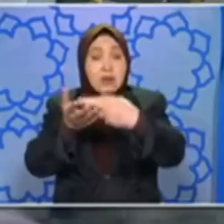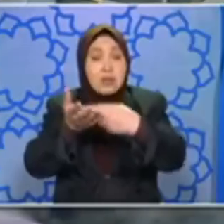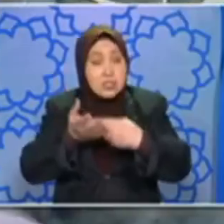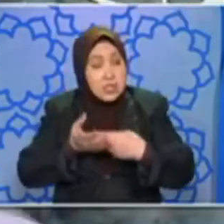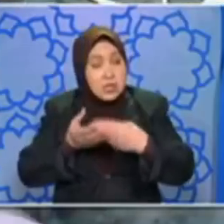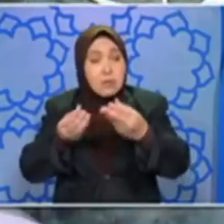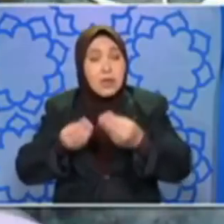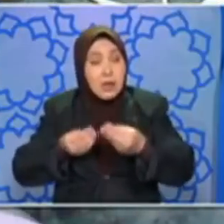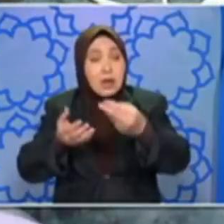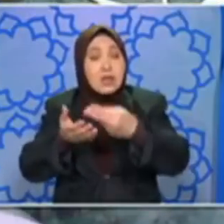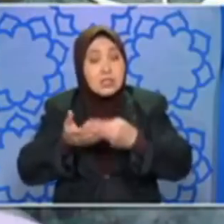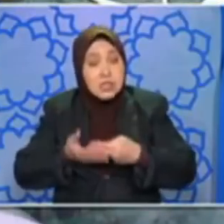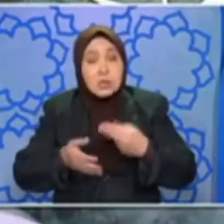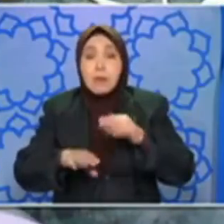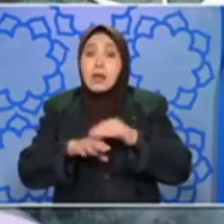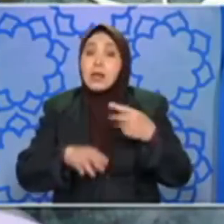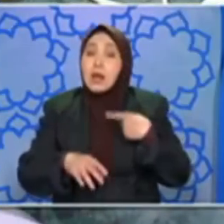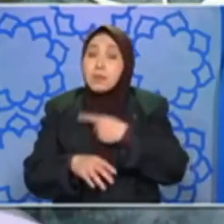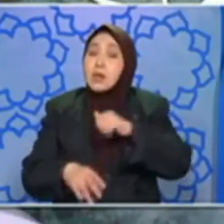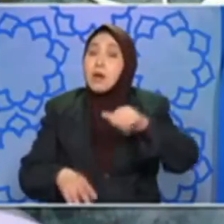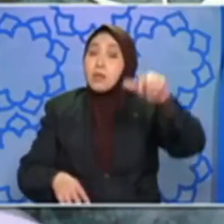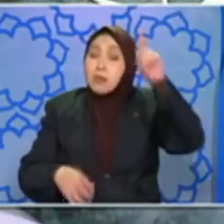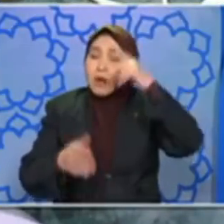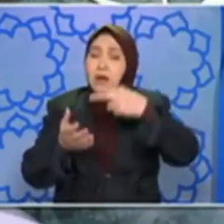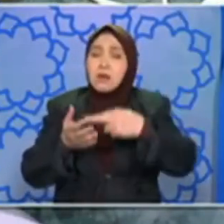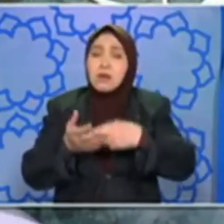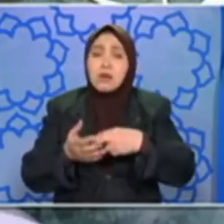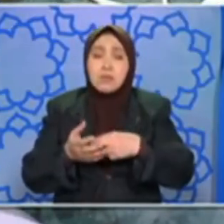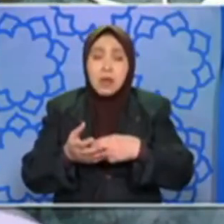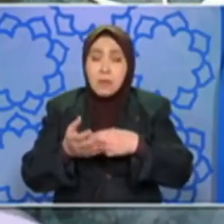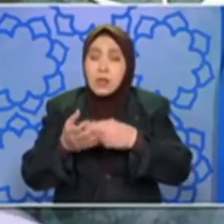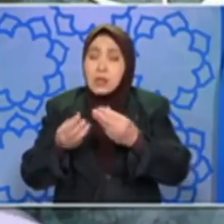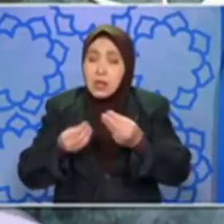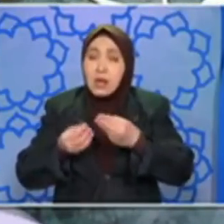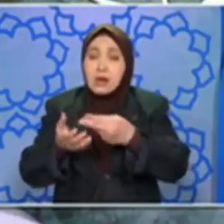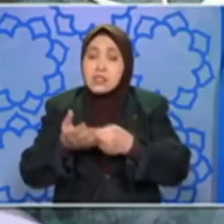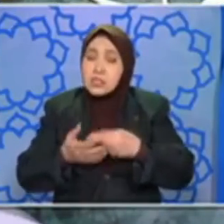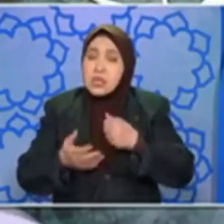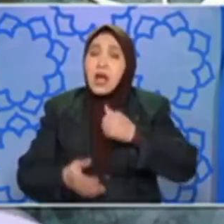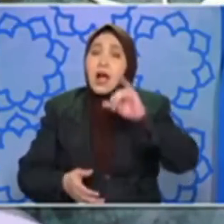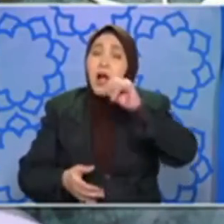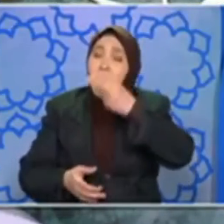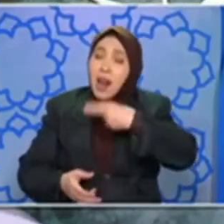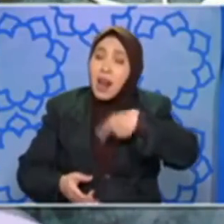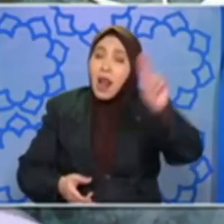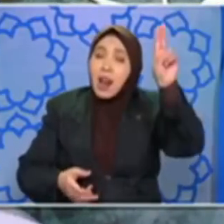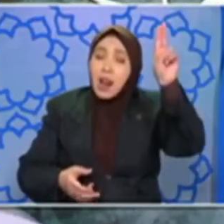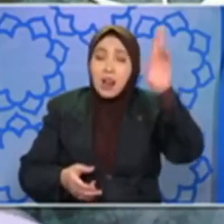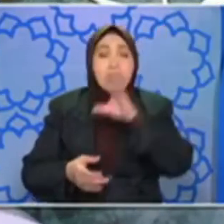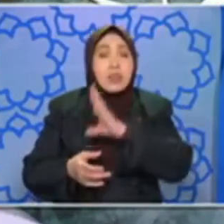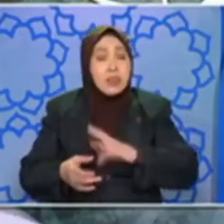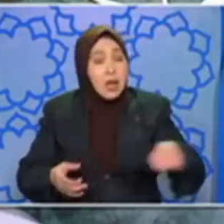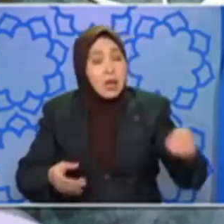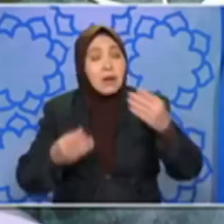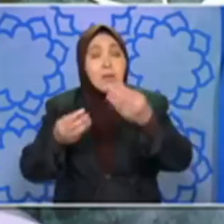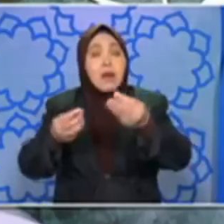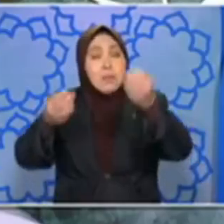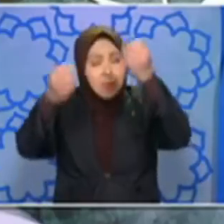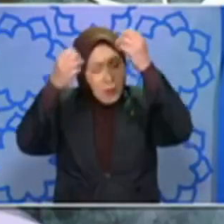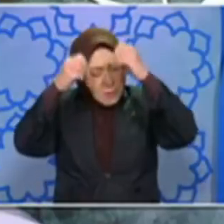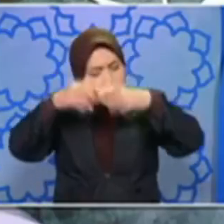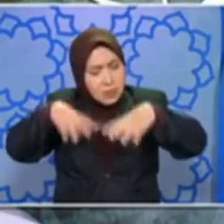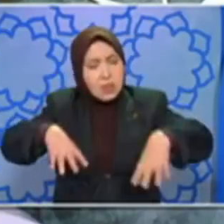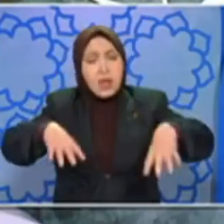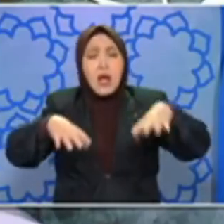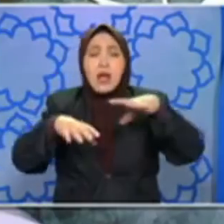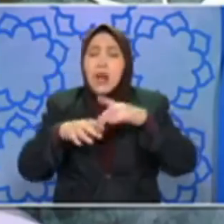berilah rezeki kepada kami, ya Allah. Rezekilah kepada kami rezeki yang halal, dan kurniakanlah, limpahkanlah keberkatan